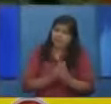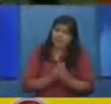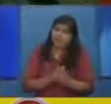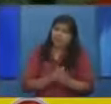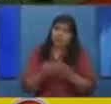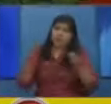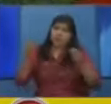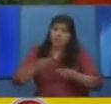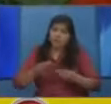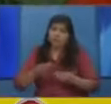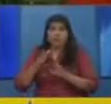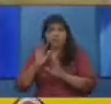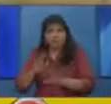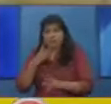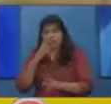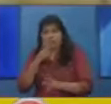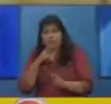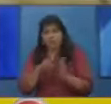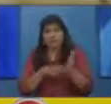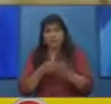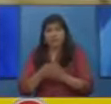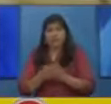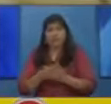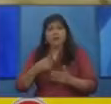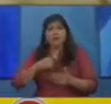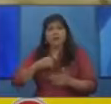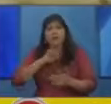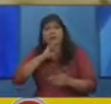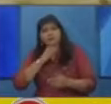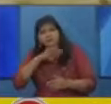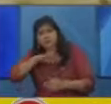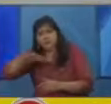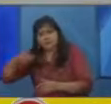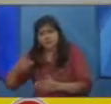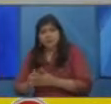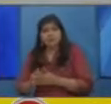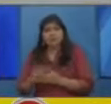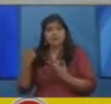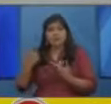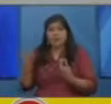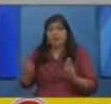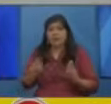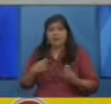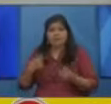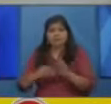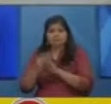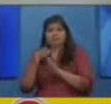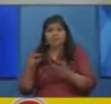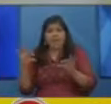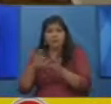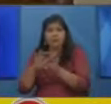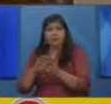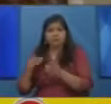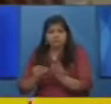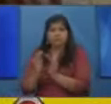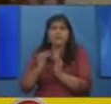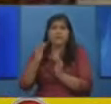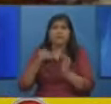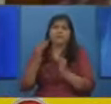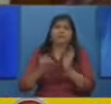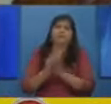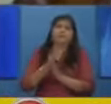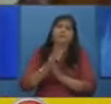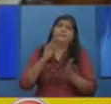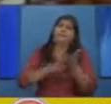नई संभावनाएं बनता देख हमारे युवा भी काफी संख्या में इससे जुड़ने लगे हैं।